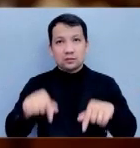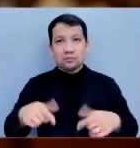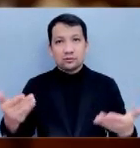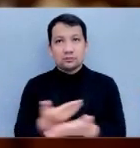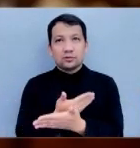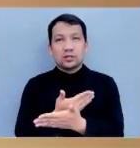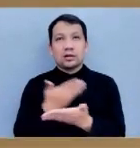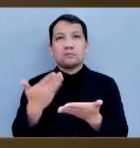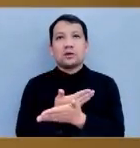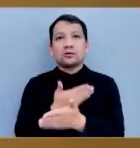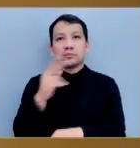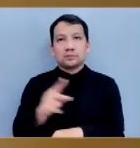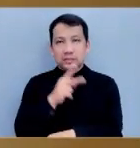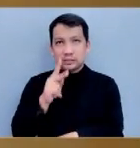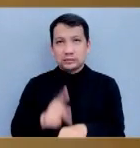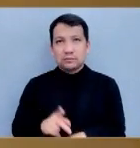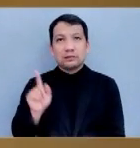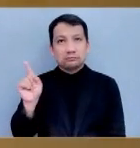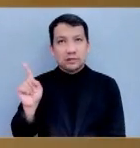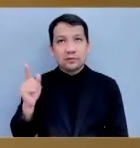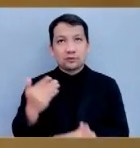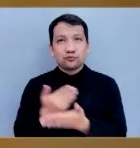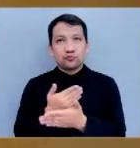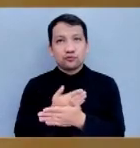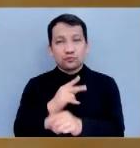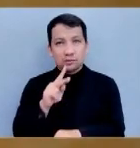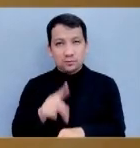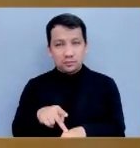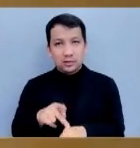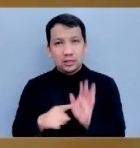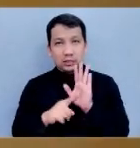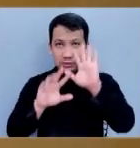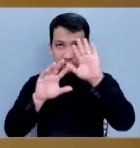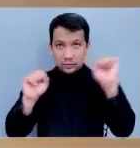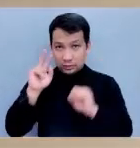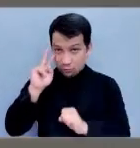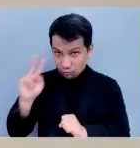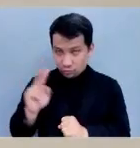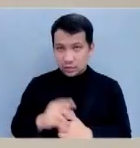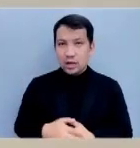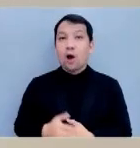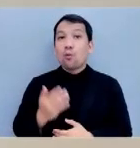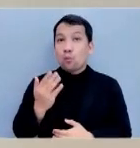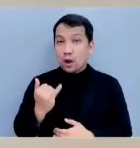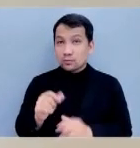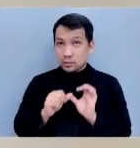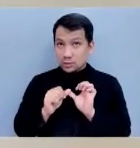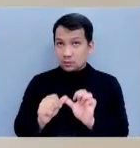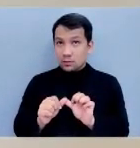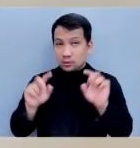bagong Pilipinas. Bagong Pilipinas naman ngayon ang inilabas na slogan ni President Marcos Jr. Ito raw ang magiging tema